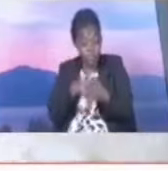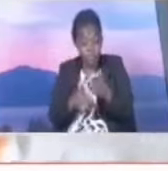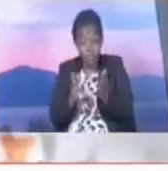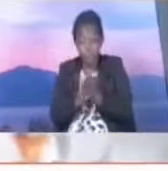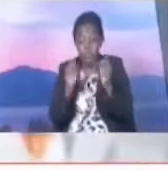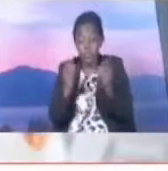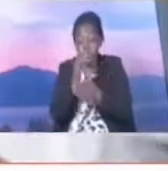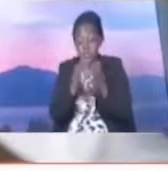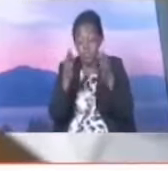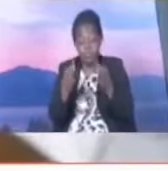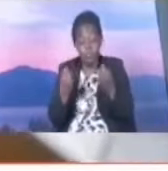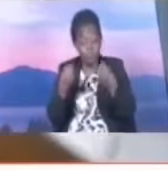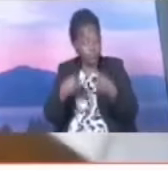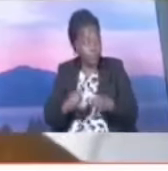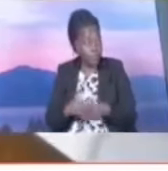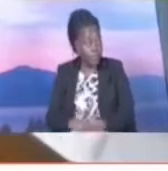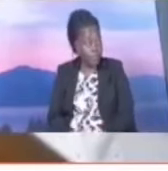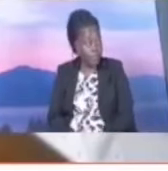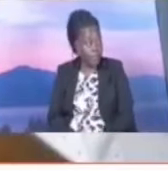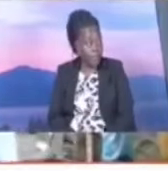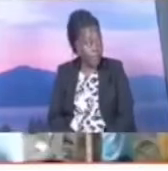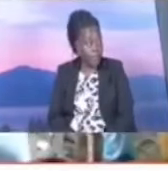ku kibaamukola.